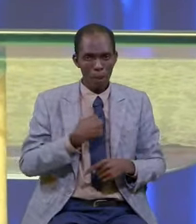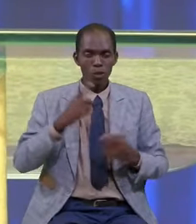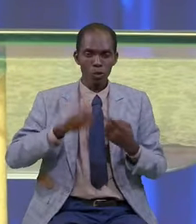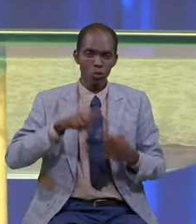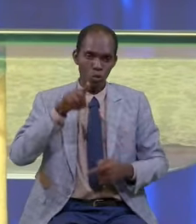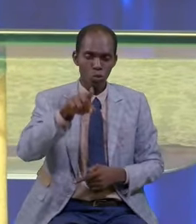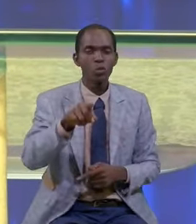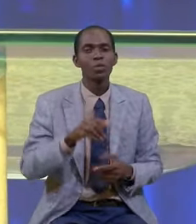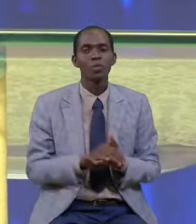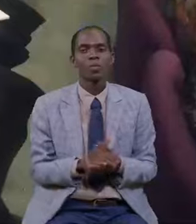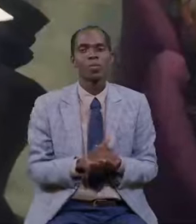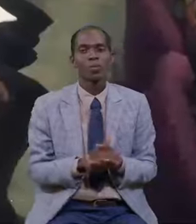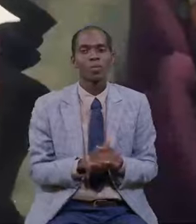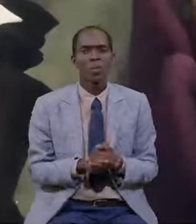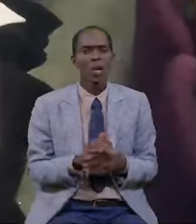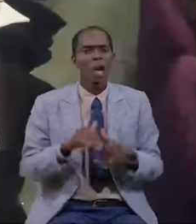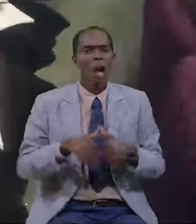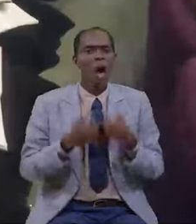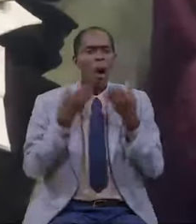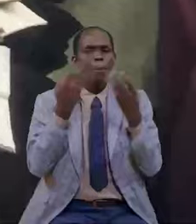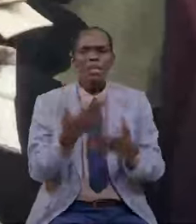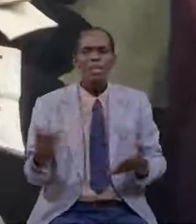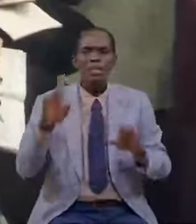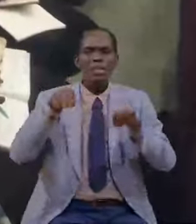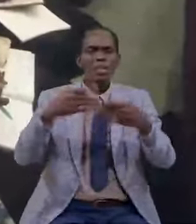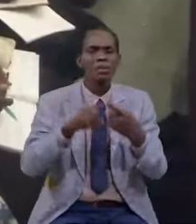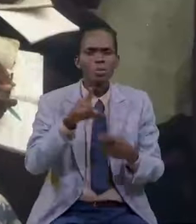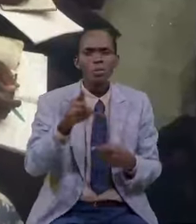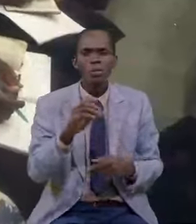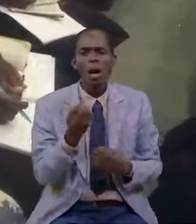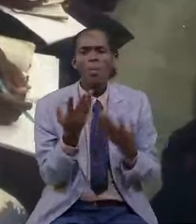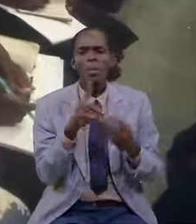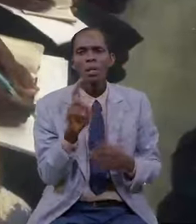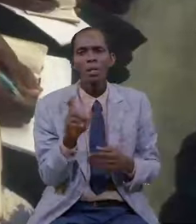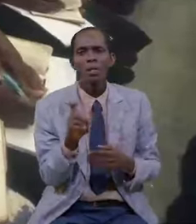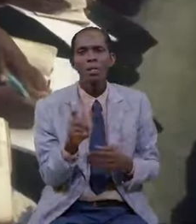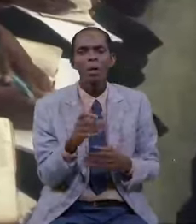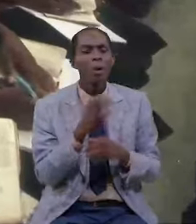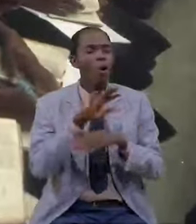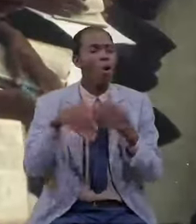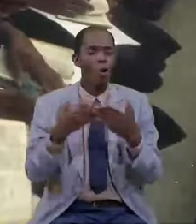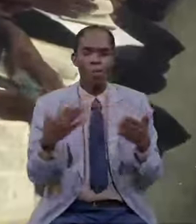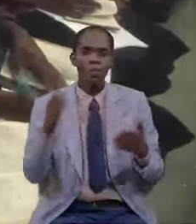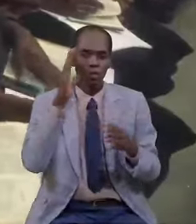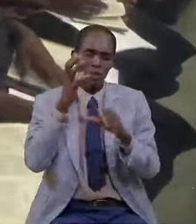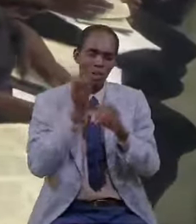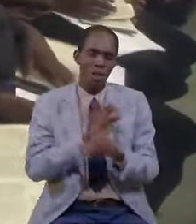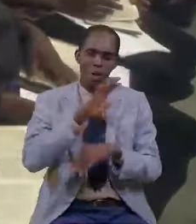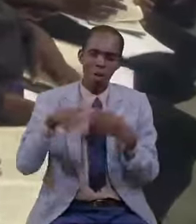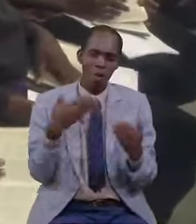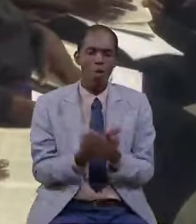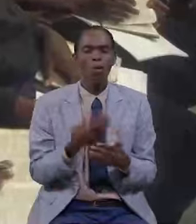vous a donné. Combien de choses vous a-t-il donné? Tout. Vous allez les réclamer ce soir. Les